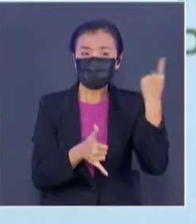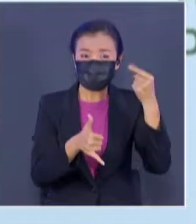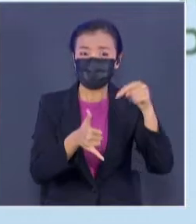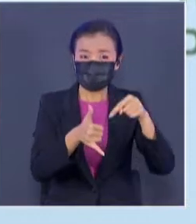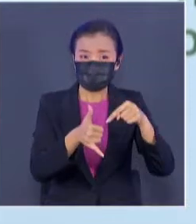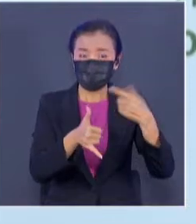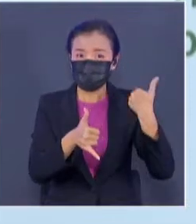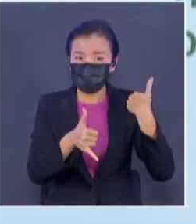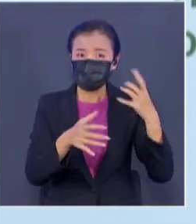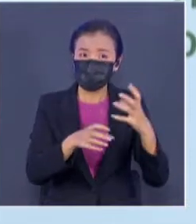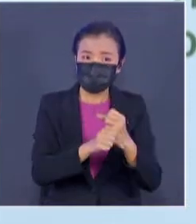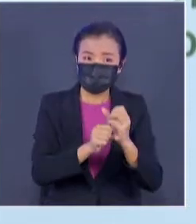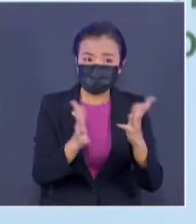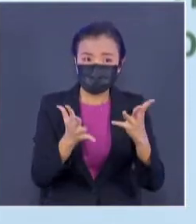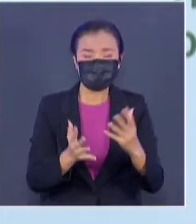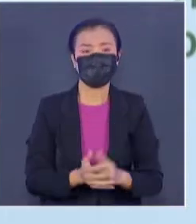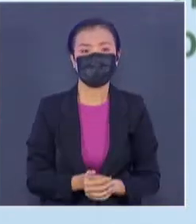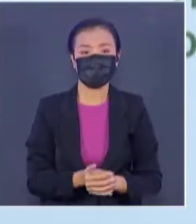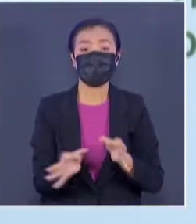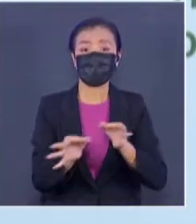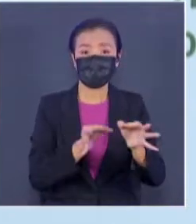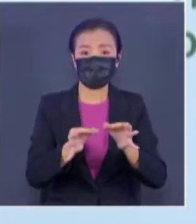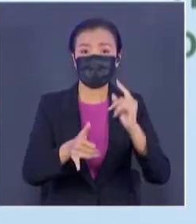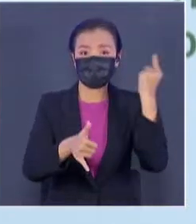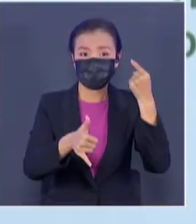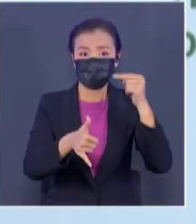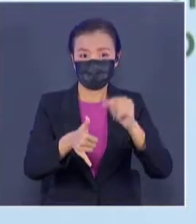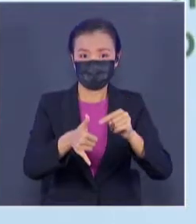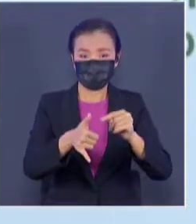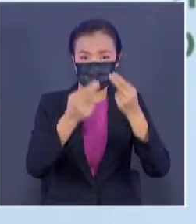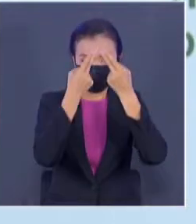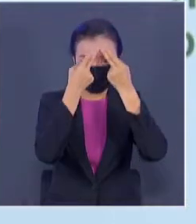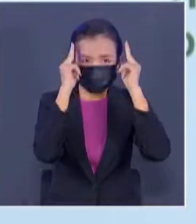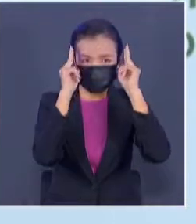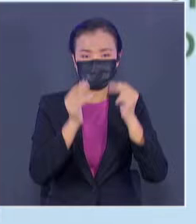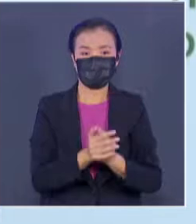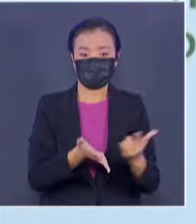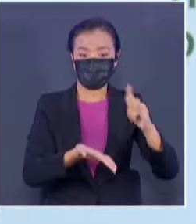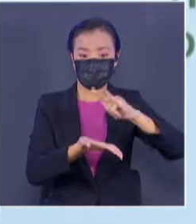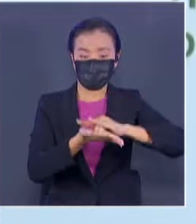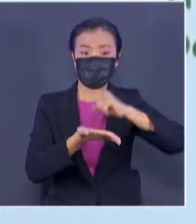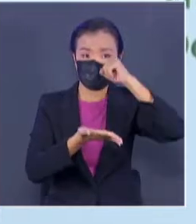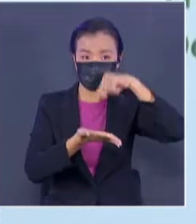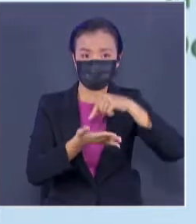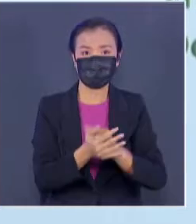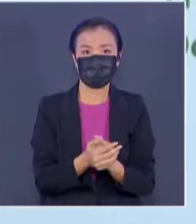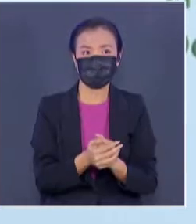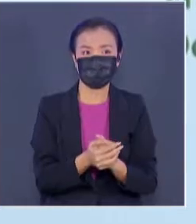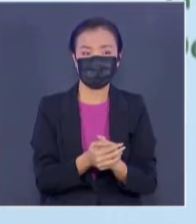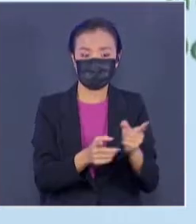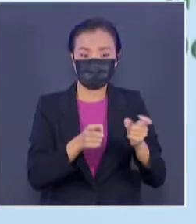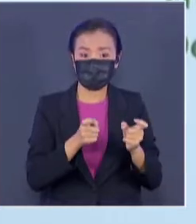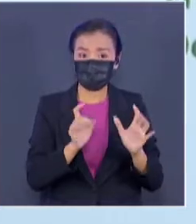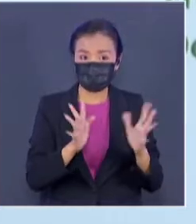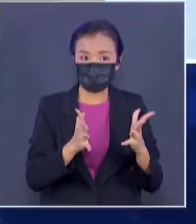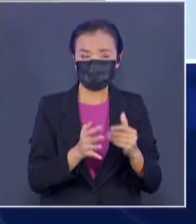นี้ครับโดยท่านก็อธิบายนะครับว่านักท่องเที่ยวชาวอิสราเอลรายนี้เนี่ยเดินทางเข้าประเทศไทยผ่านระบบ Test and Go ครับ